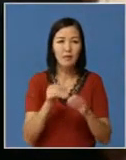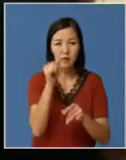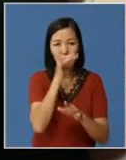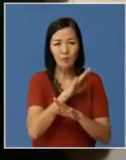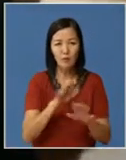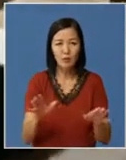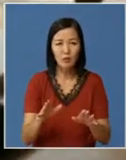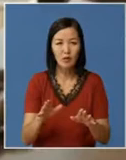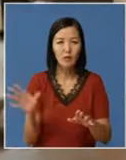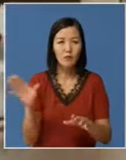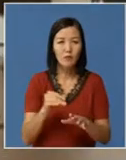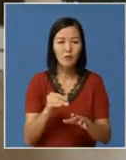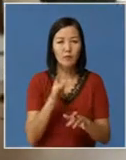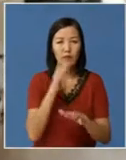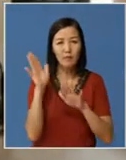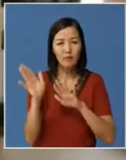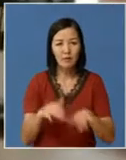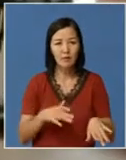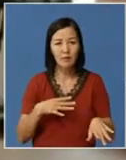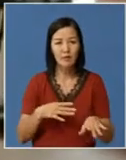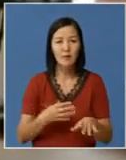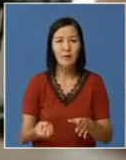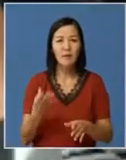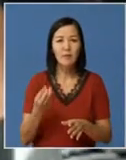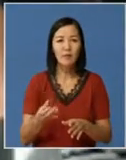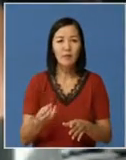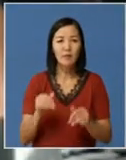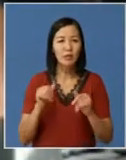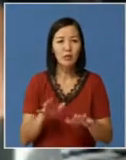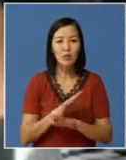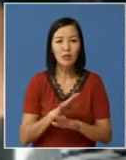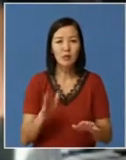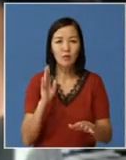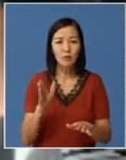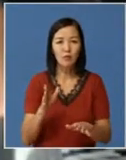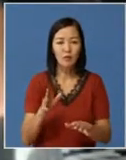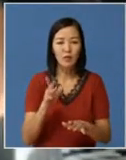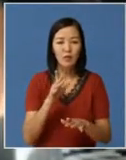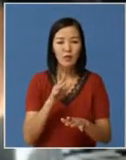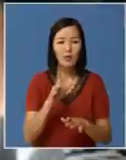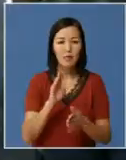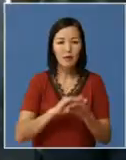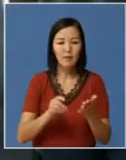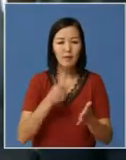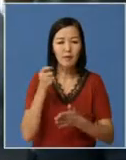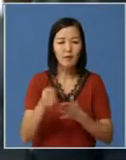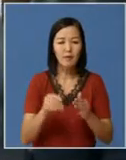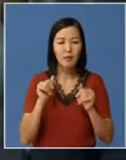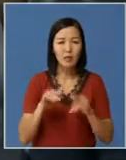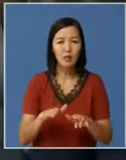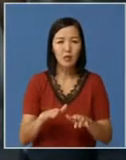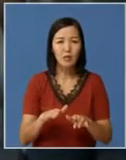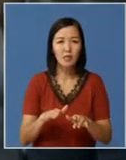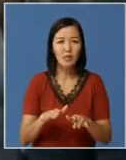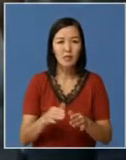не получится. Все потому, что истек срок давности, пока нефтяники еще не решили, будут ли подавать апелляцию. Полученное решение они, несмотря ни